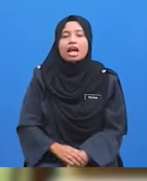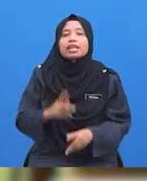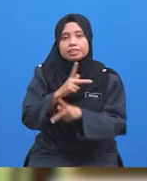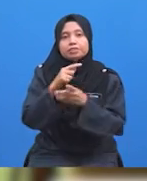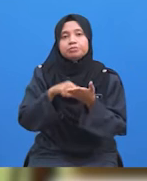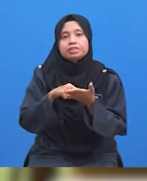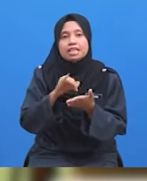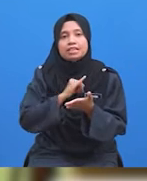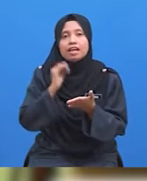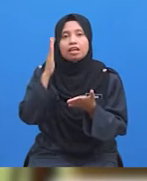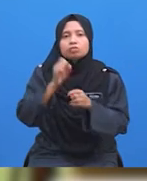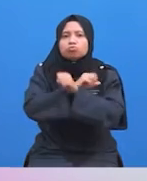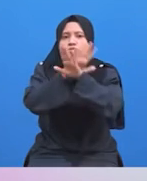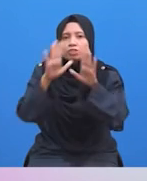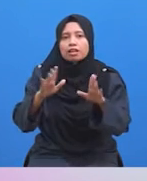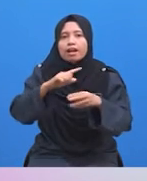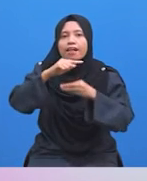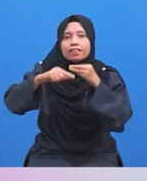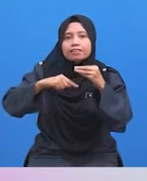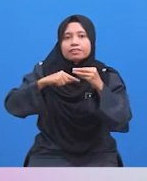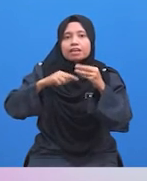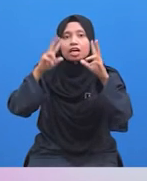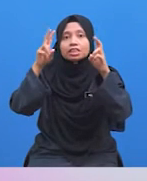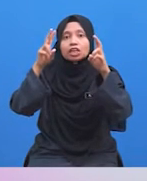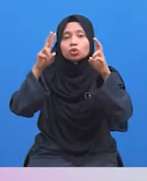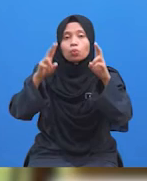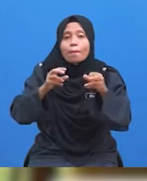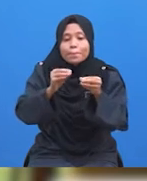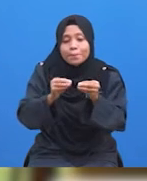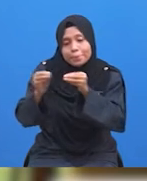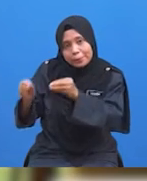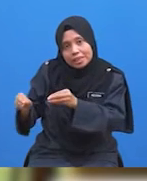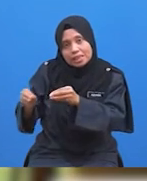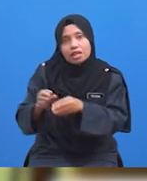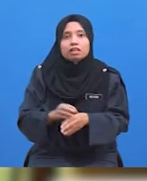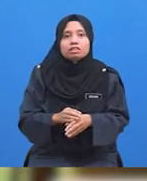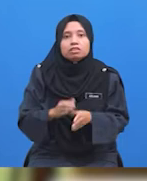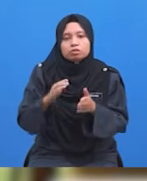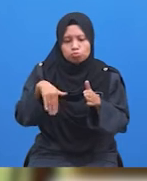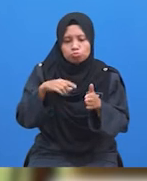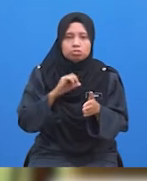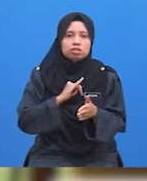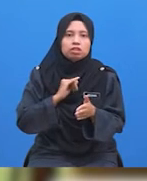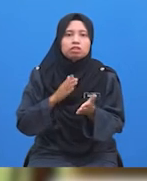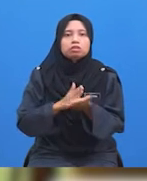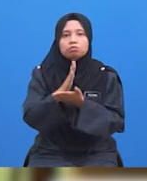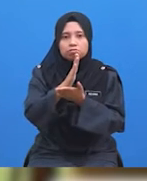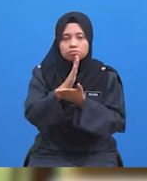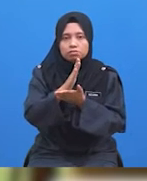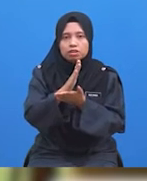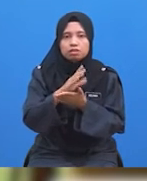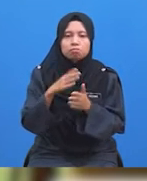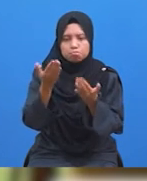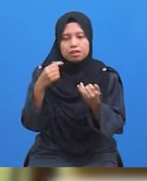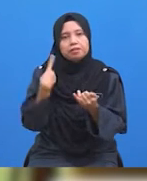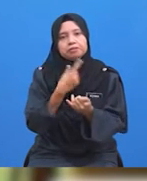saya akan menerangkan tentang Taj migrasi Sebelum saya meneruskan penerangan ini Mari